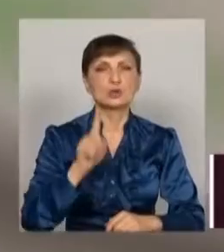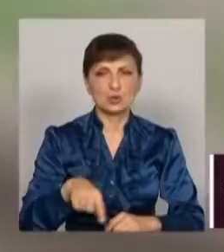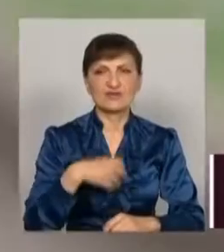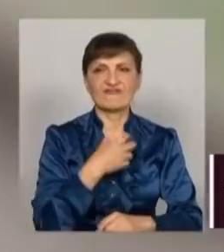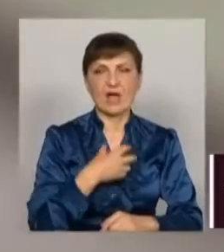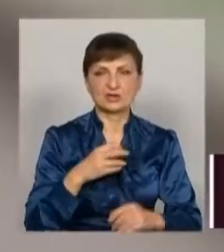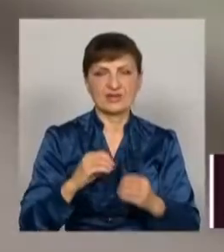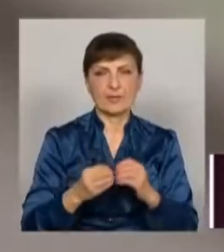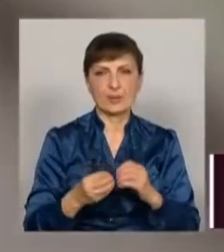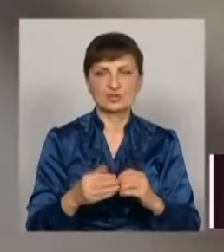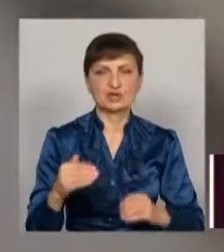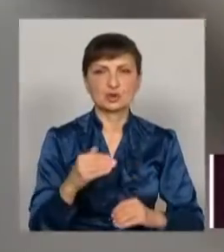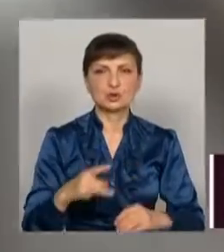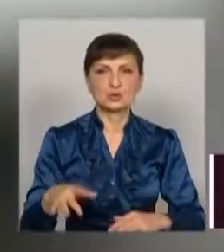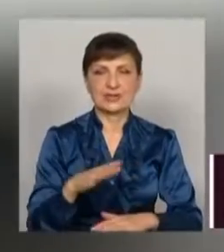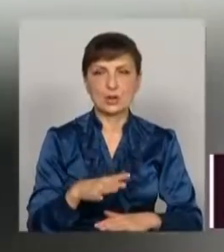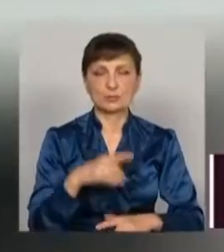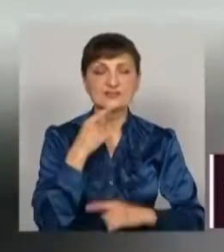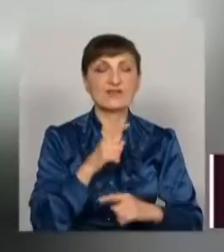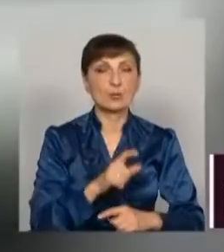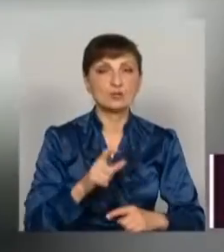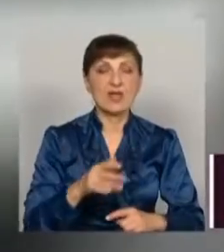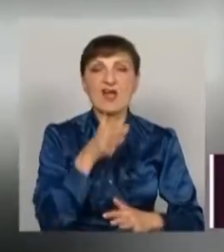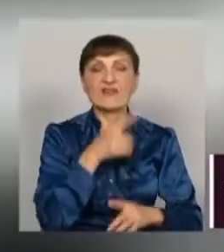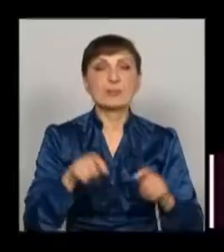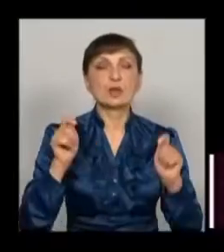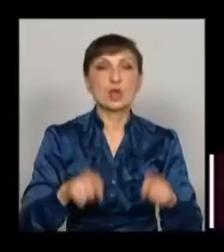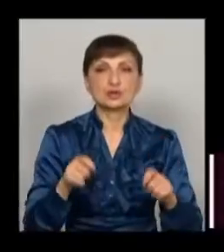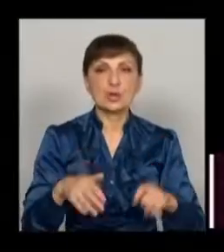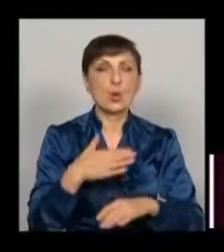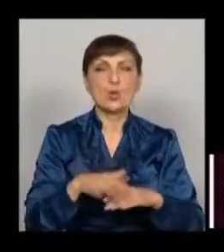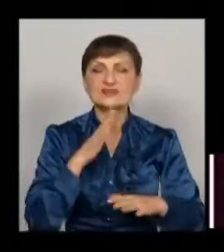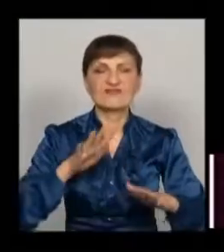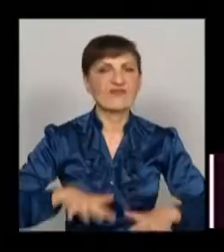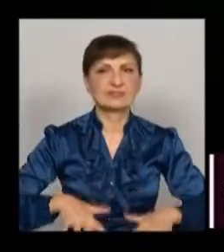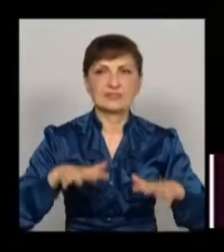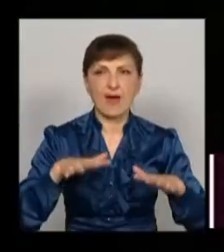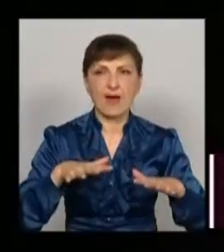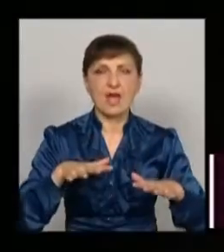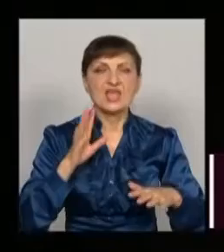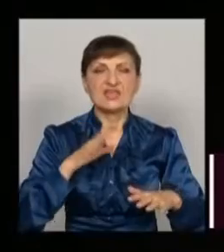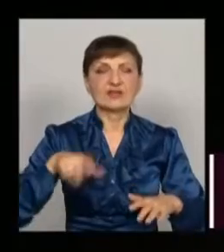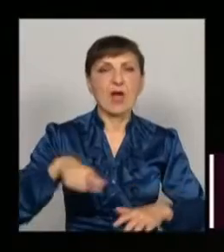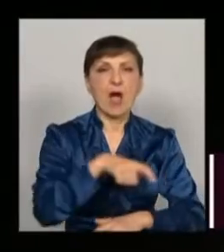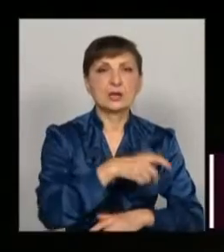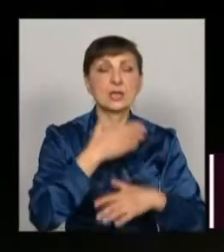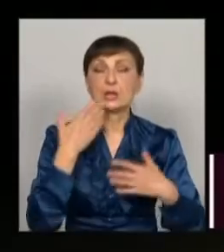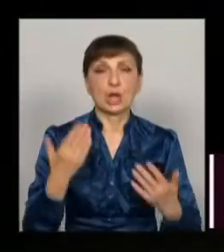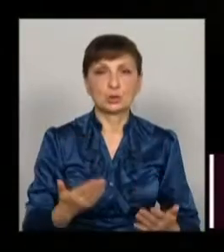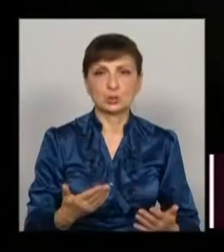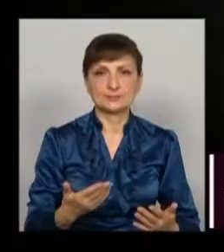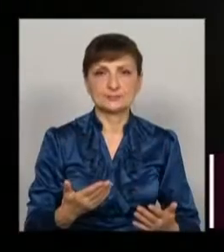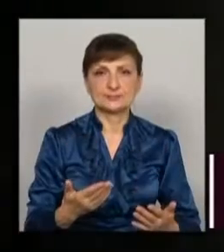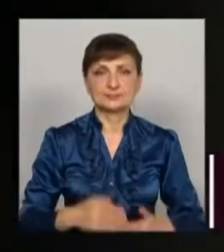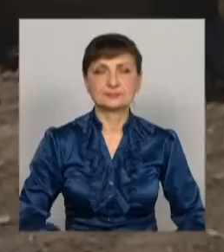вопросов жетысуского района по словам жильцов во время дождей улице заполняет вода и водоотводные системы не справляются